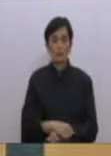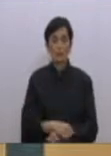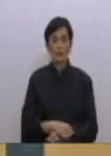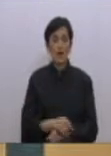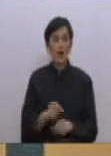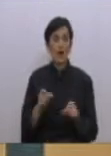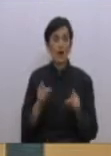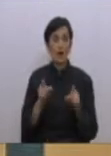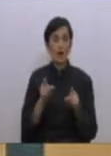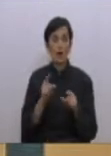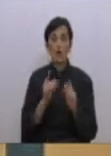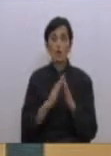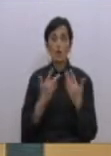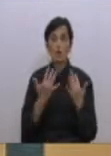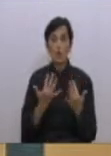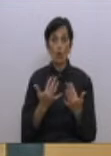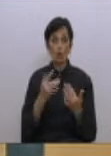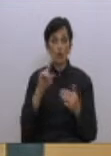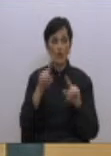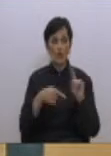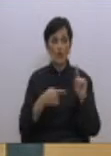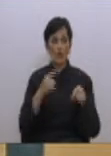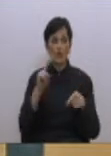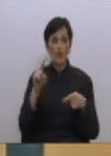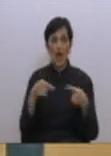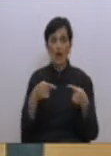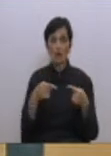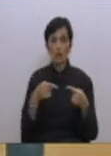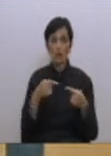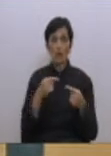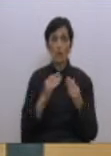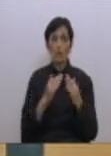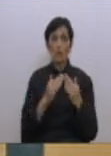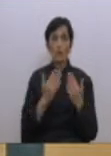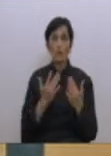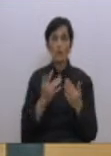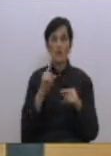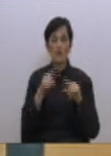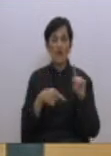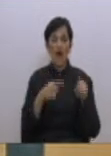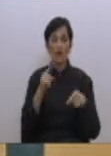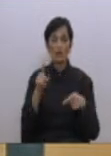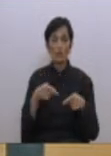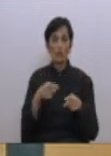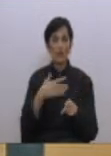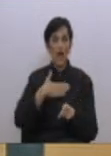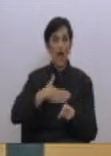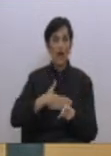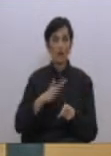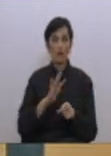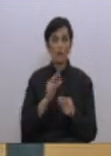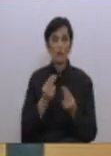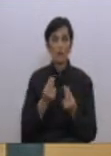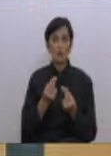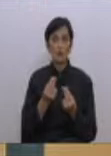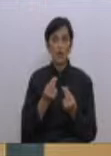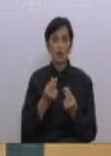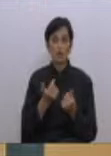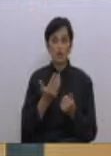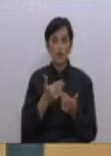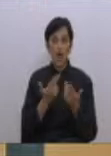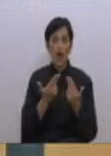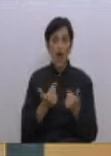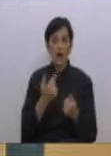As მოთხოვნებისა და ვალდებულების მიმართულებით, მოთხოვნები და ვალდებულებები, რომლებიც არ აკმაყოფილებენ ფინანსურ ანგარიშებაში